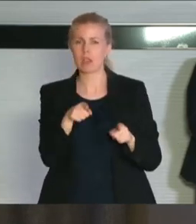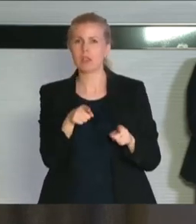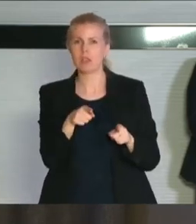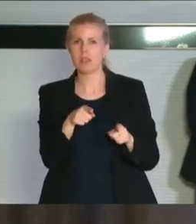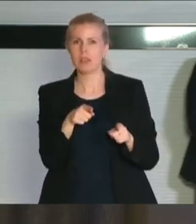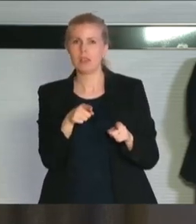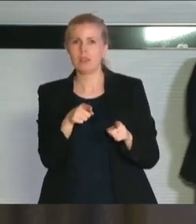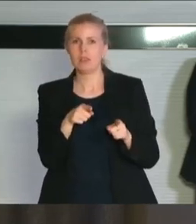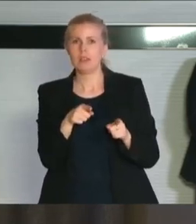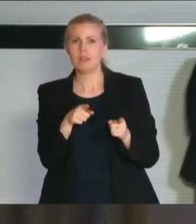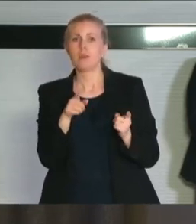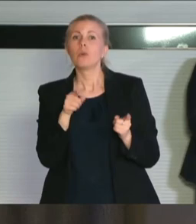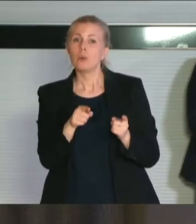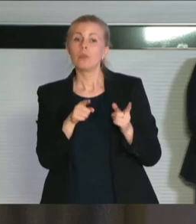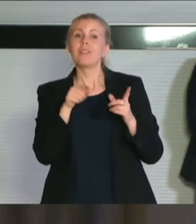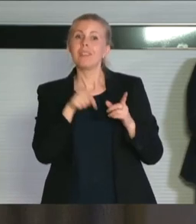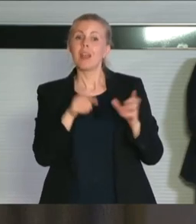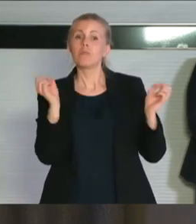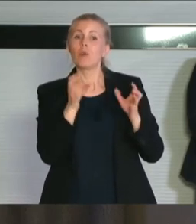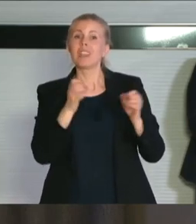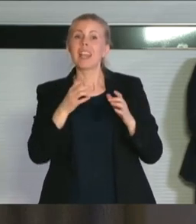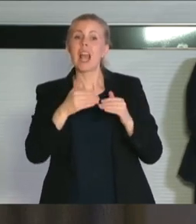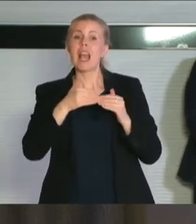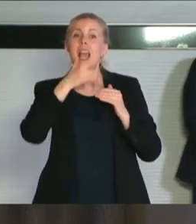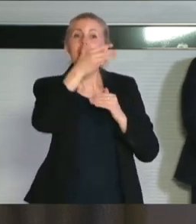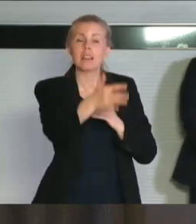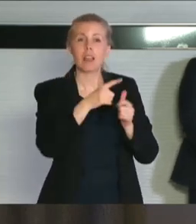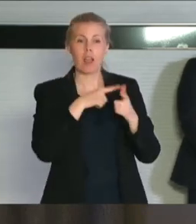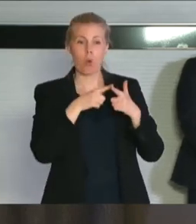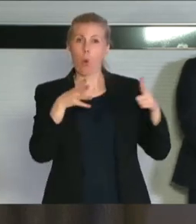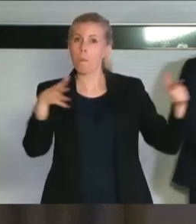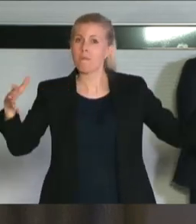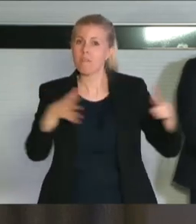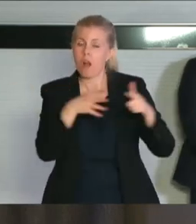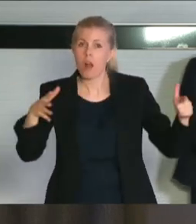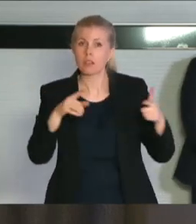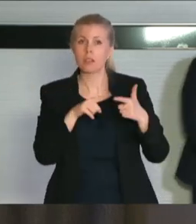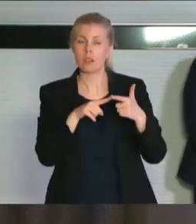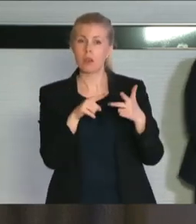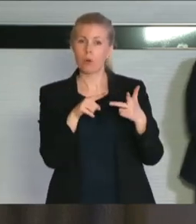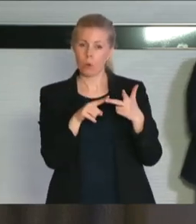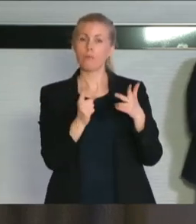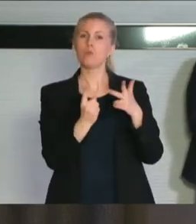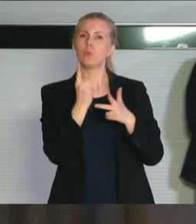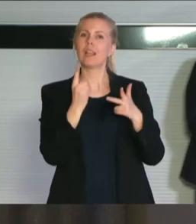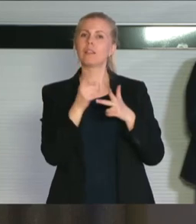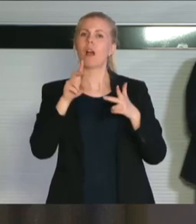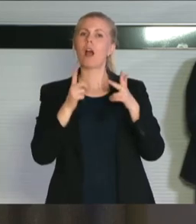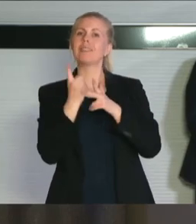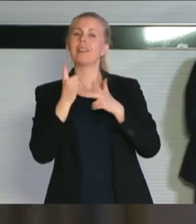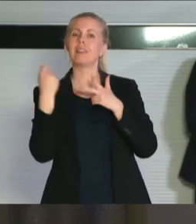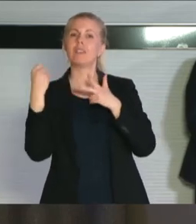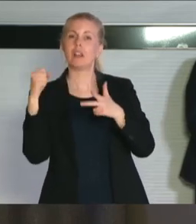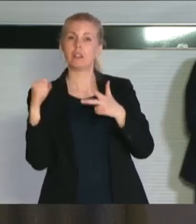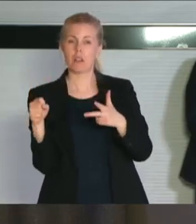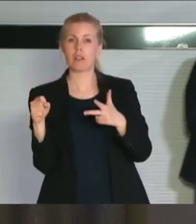om lengden på tiltakene, omfang av tiltakene, men ikke minst også muligheten til alternative tiltak,